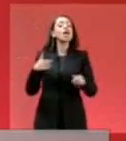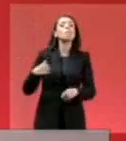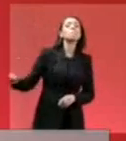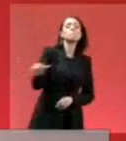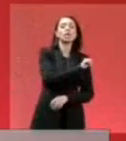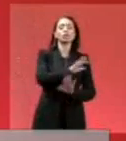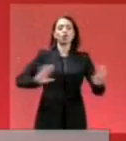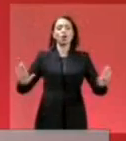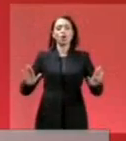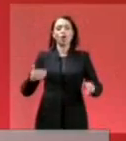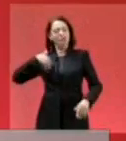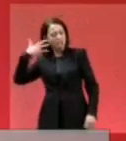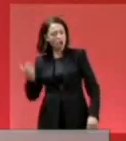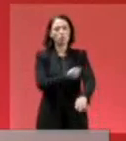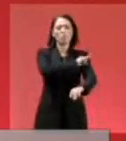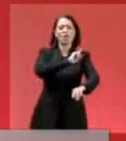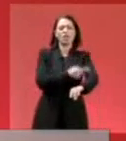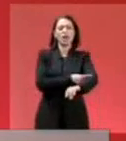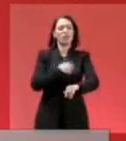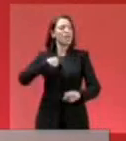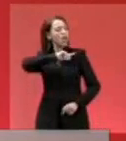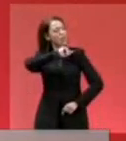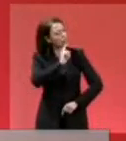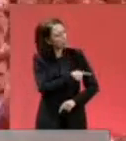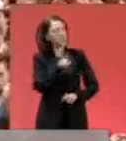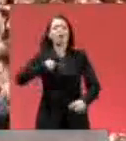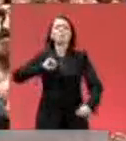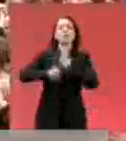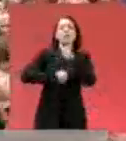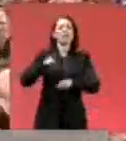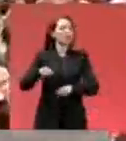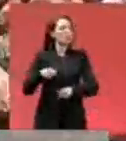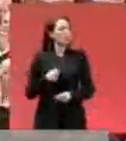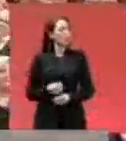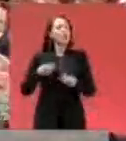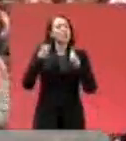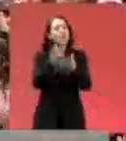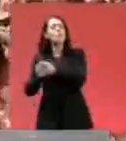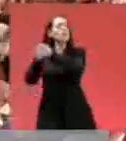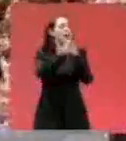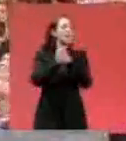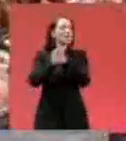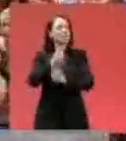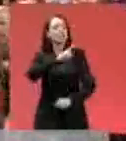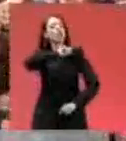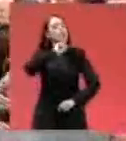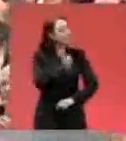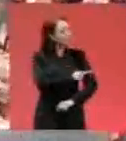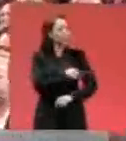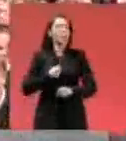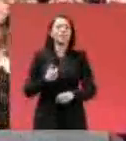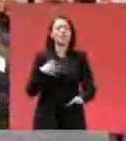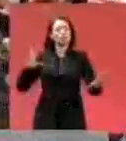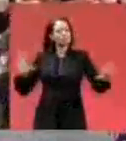πίσω. Έχουμε τη δύναμη. Τη δύναμη της ανθρωπιάς. Τη δύναμη της αλληλεγγύης. Τη δύναμη της